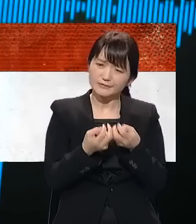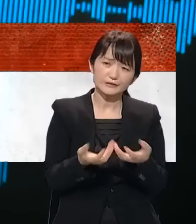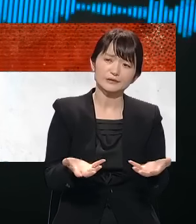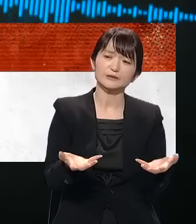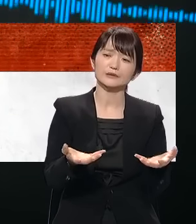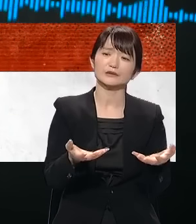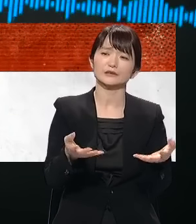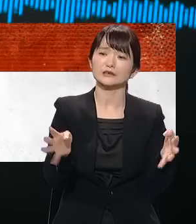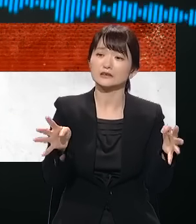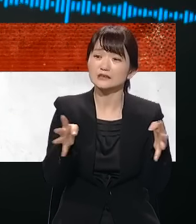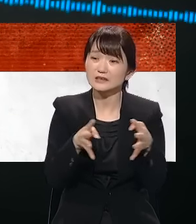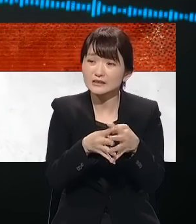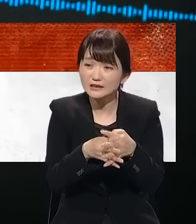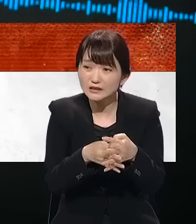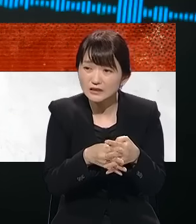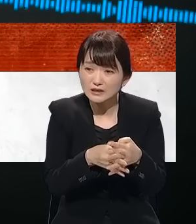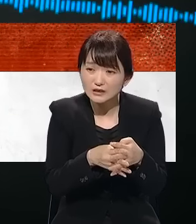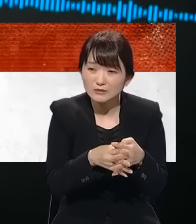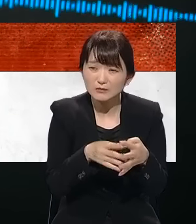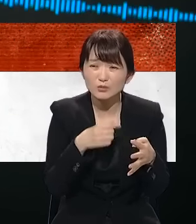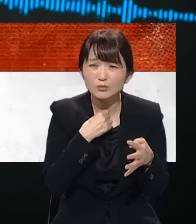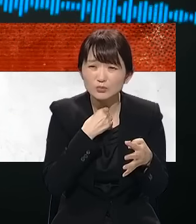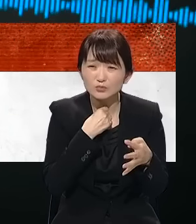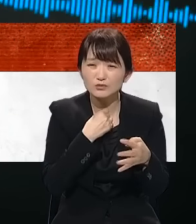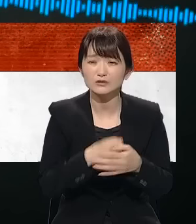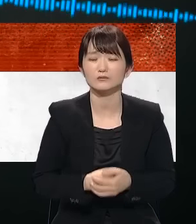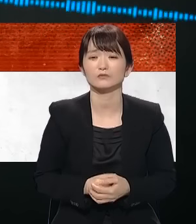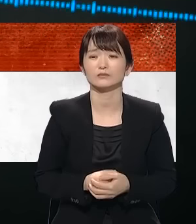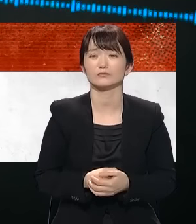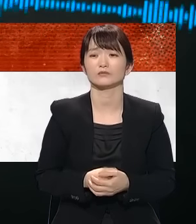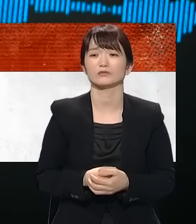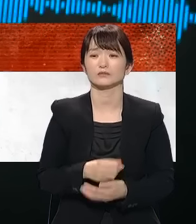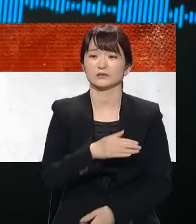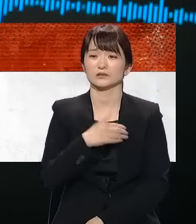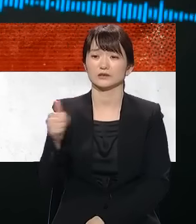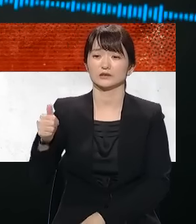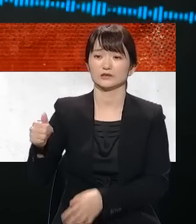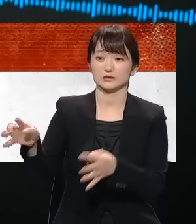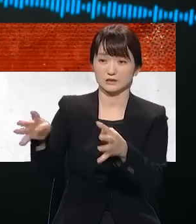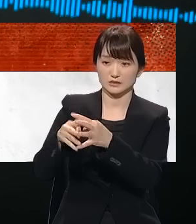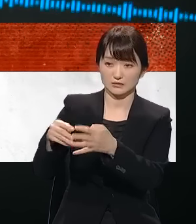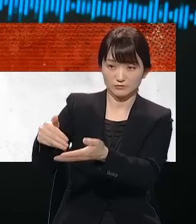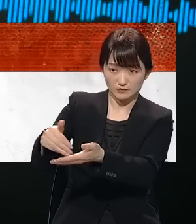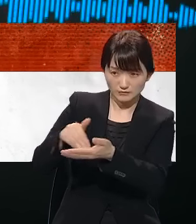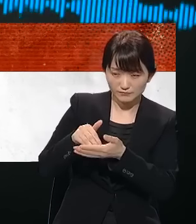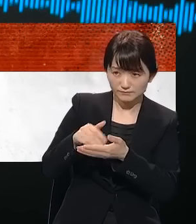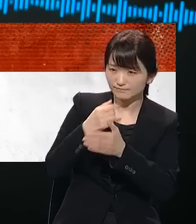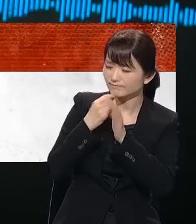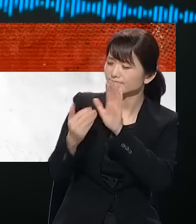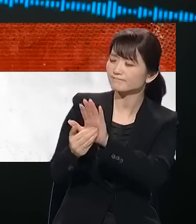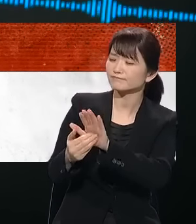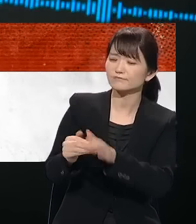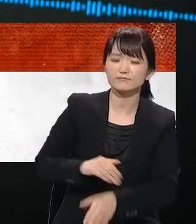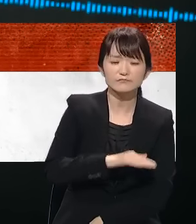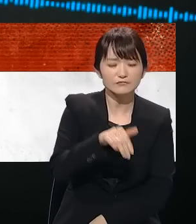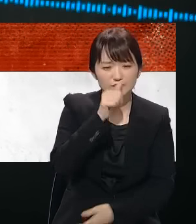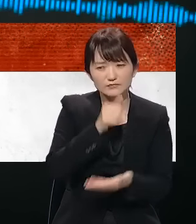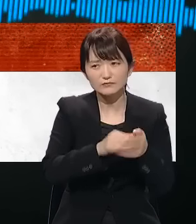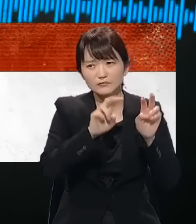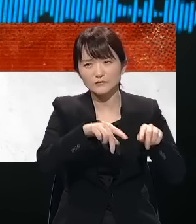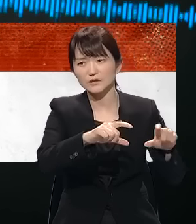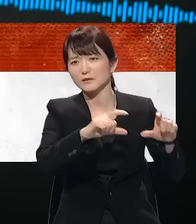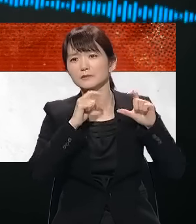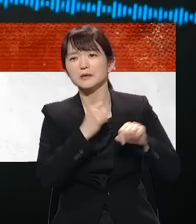이제 합의에 응하고 싶은 마음이 사람이 들잖아요 우리 상간남의 합의 요청 거절하고 우리 무죄판결 받아보자 사실은 저희도 이거